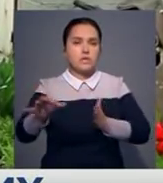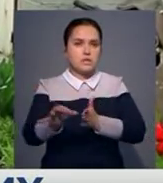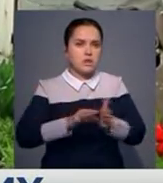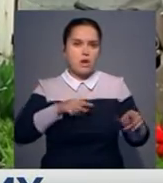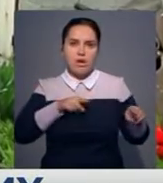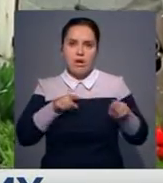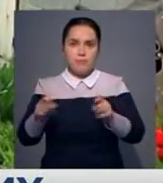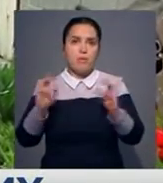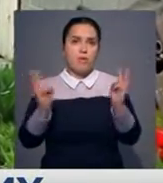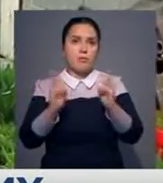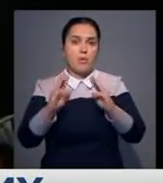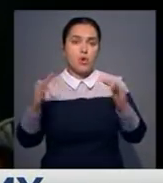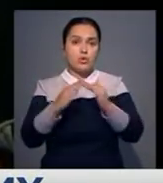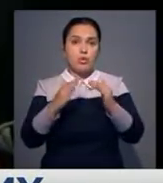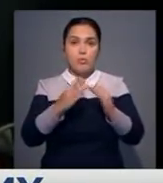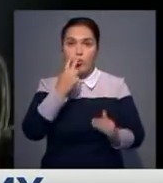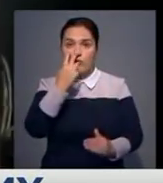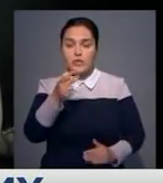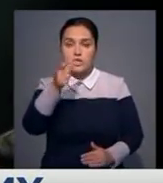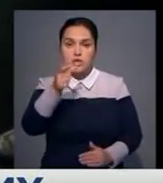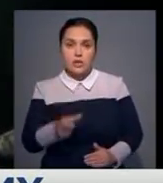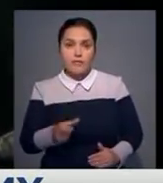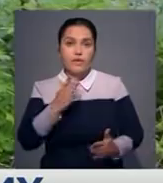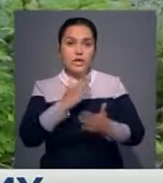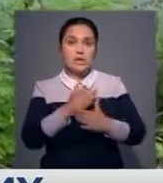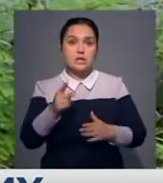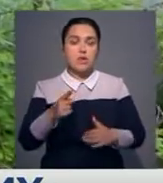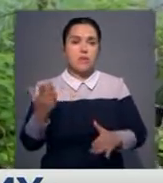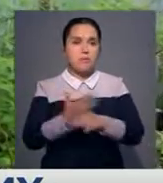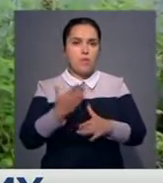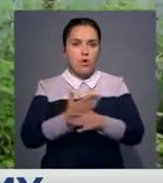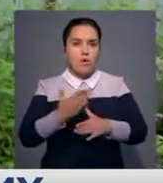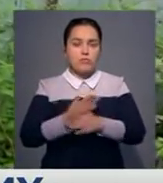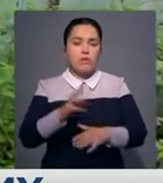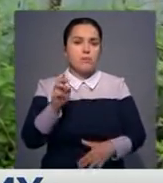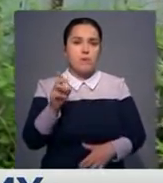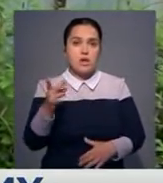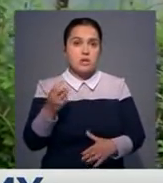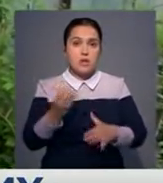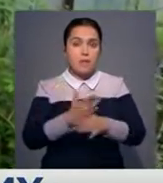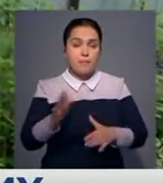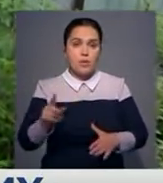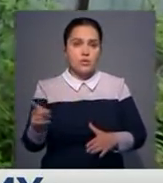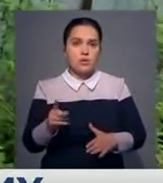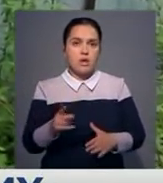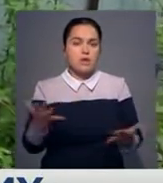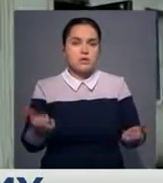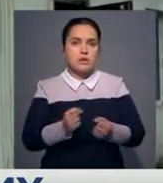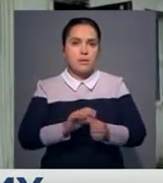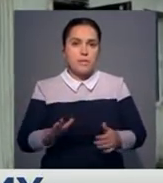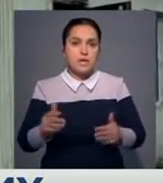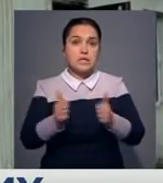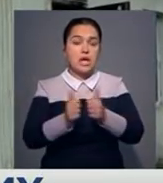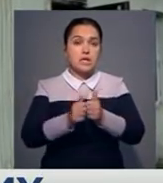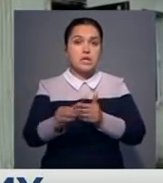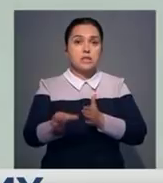в охваченный огнем дом, в котором увидел человека. По словам сельчан, без помощи лейтенанта им бы вряд ли удалось спасти соседа.